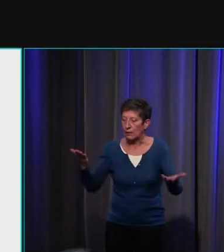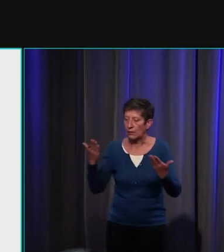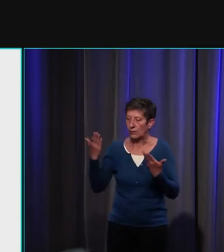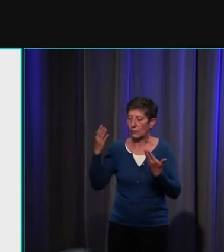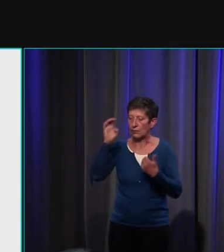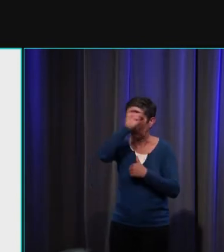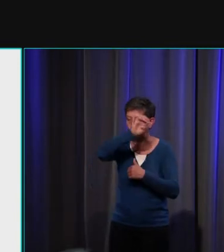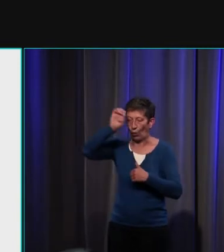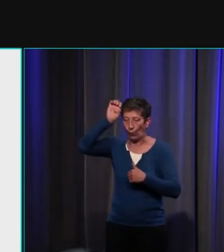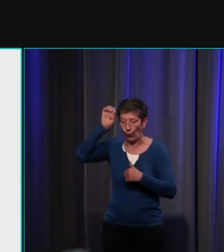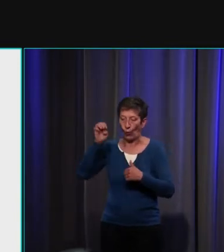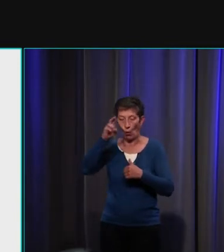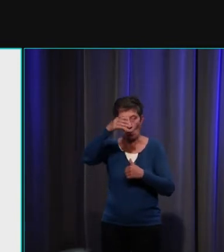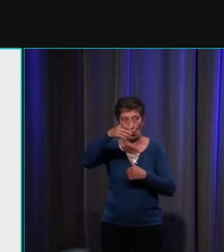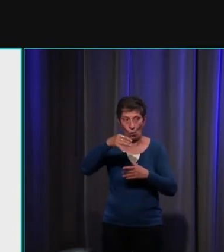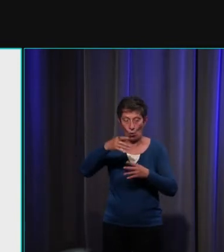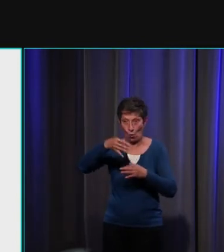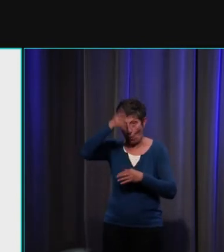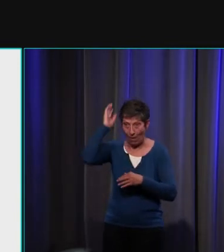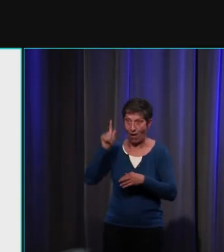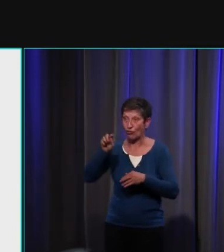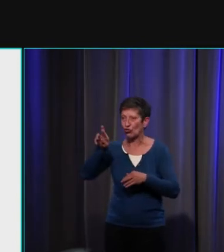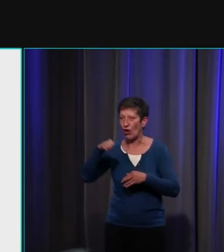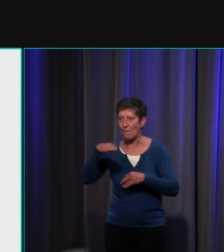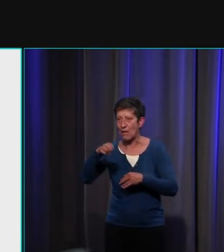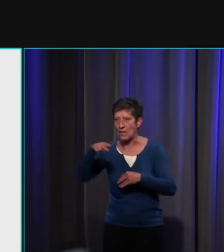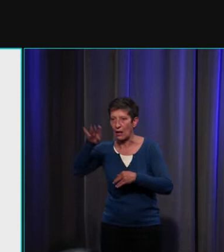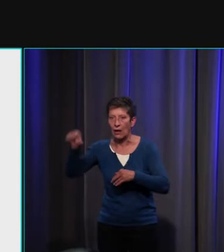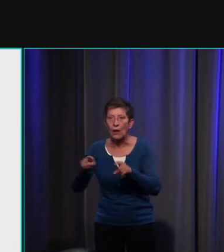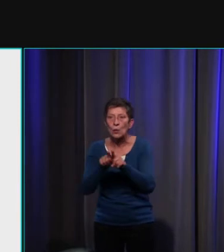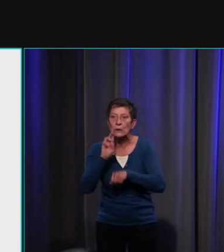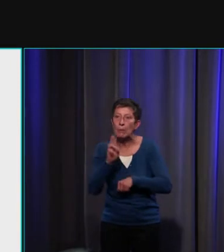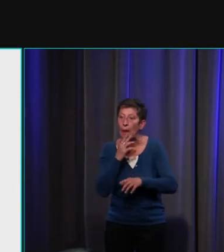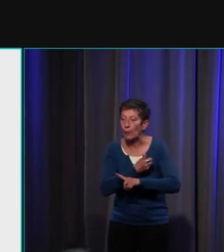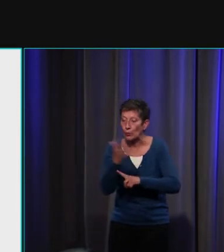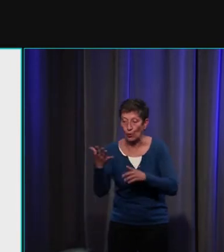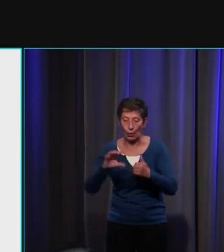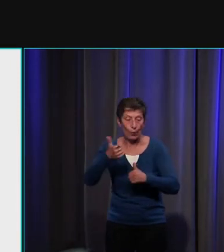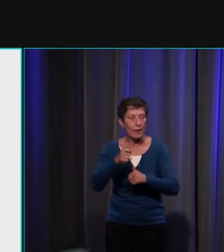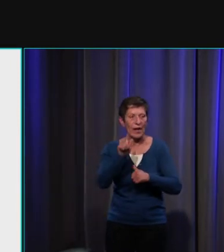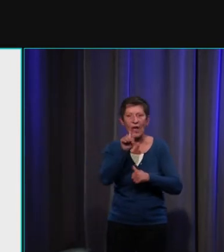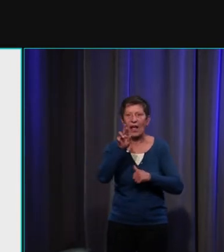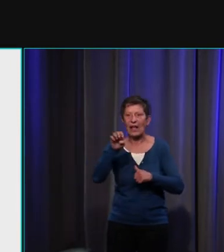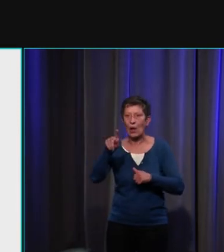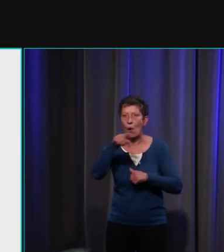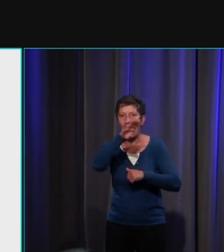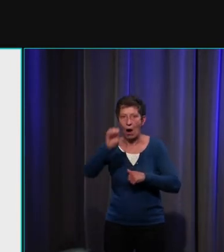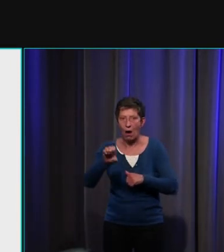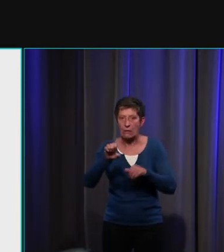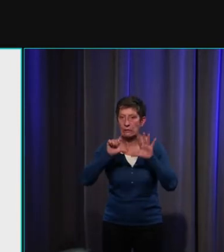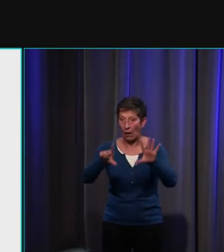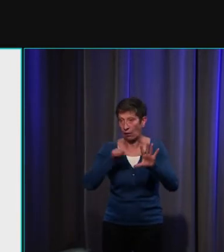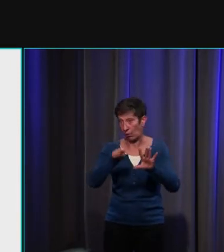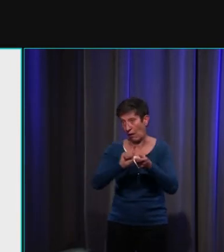germanique et un certain nombre de pape a commencé par grégoire 7 qui a donné son nom à la réforme ont